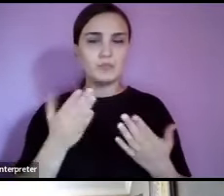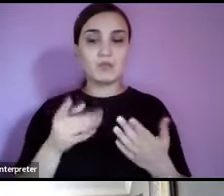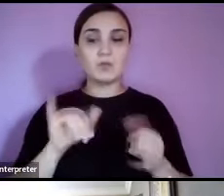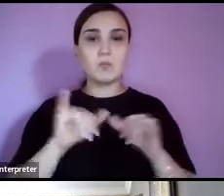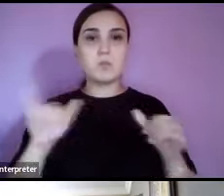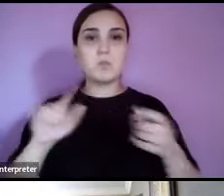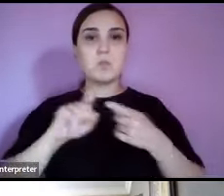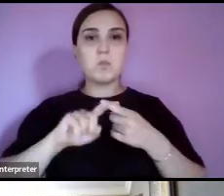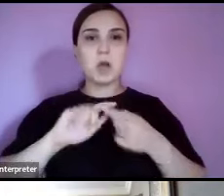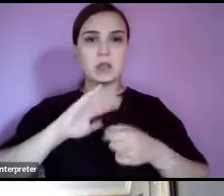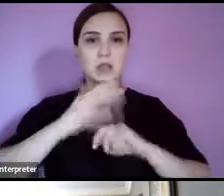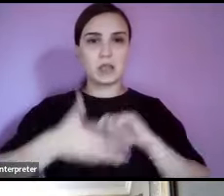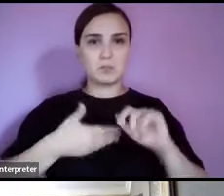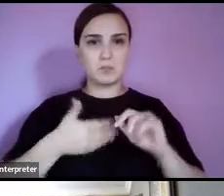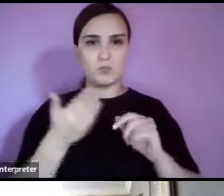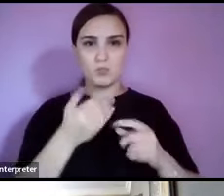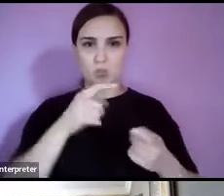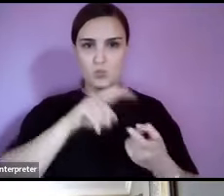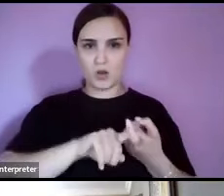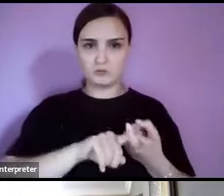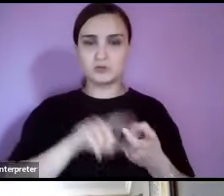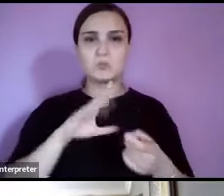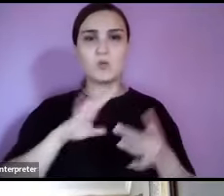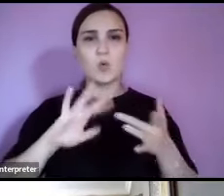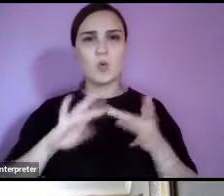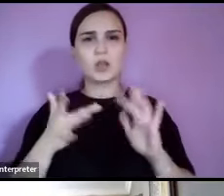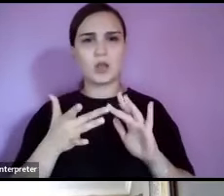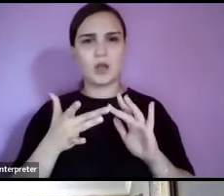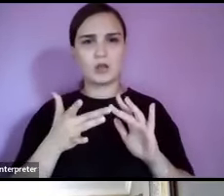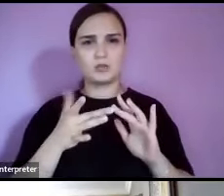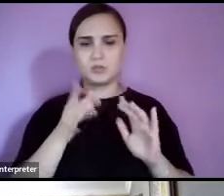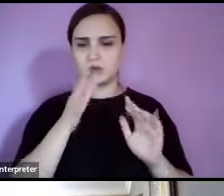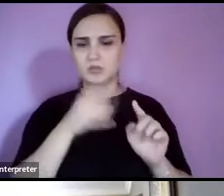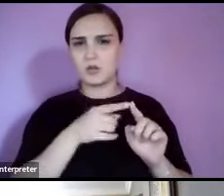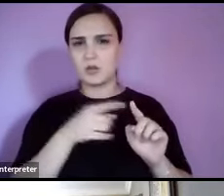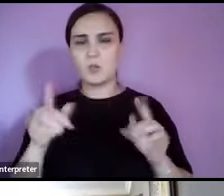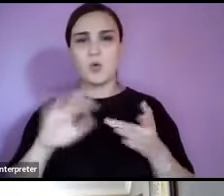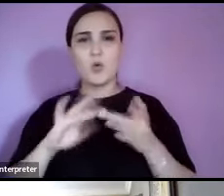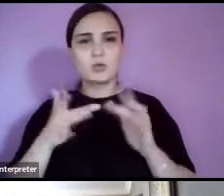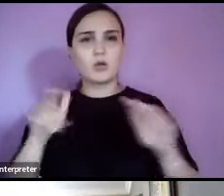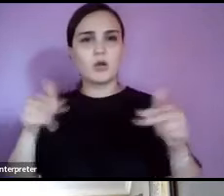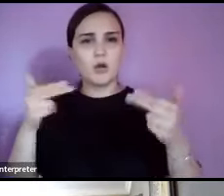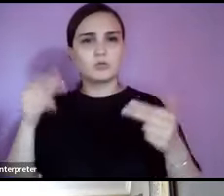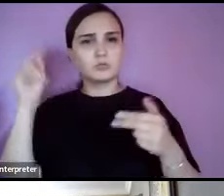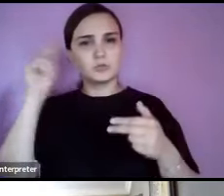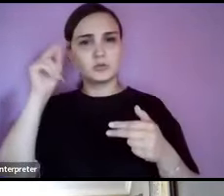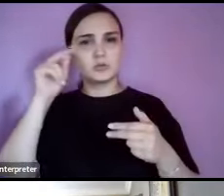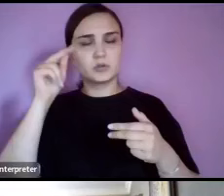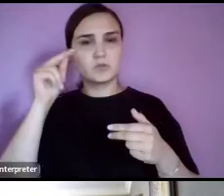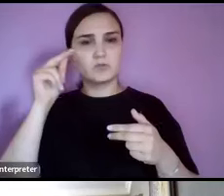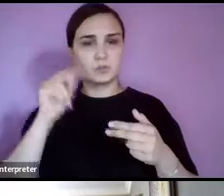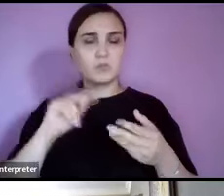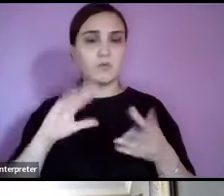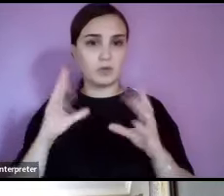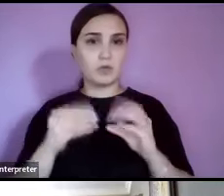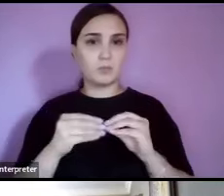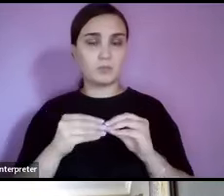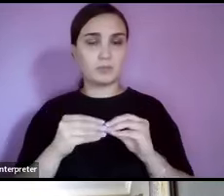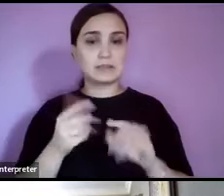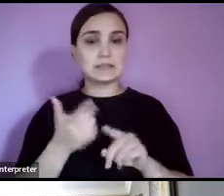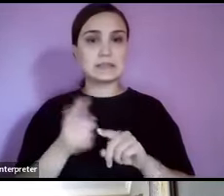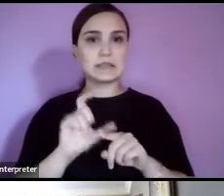უკავშირდება, რომ უმეტესობა იყო ონლაინ სწავლებაზე, შემდეგ იცვლებოდა ეს ყველაფერი, ბრუნდებოდნენ და